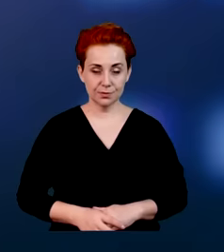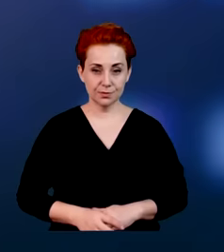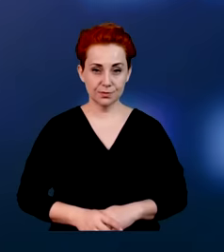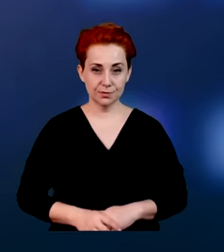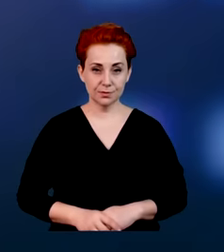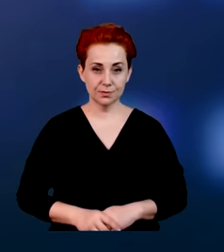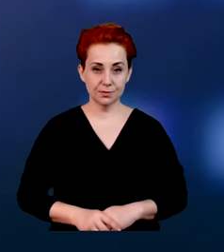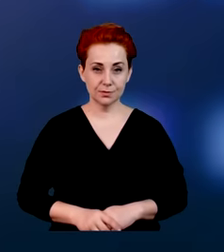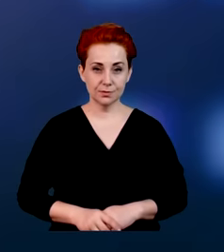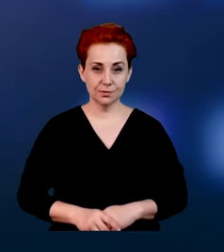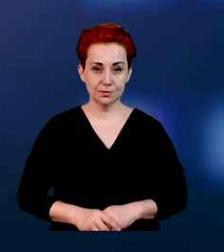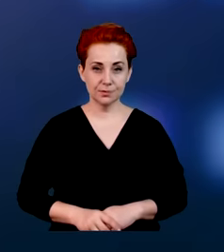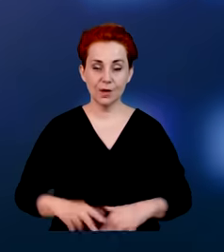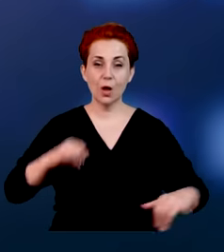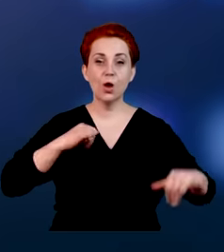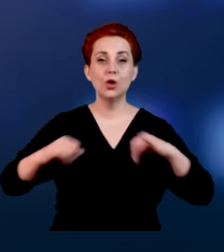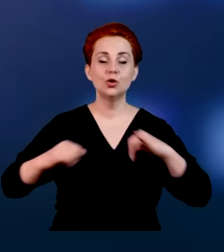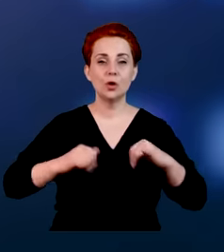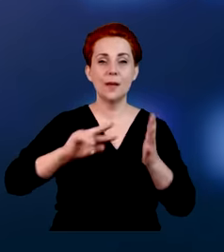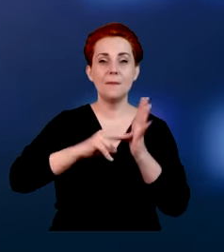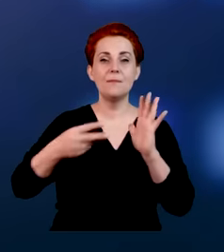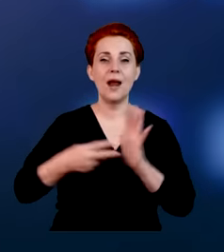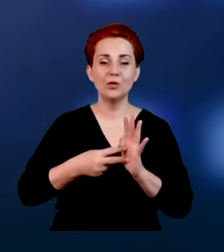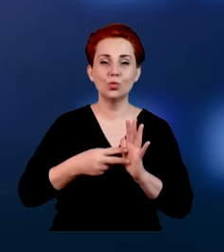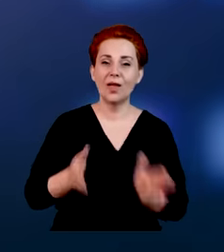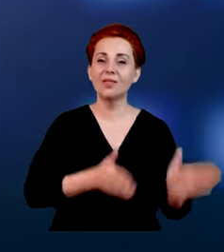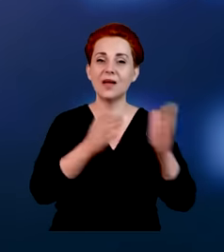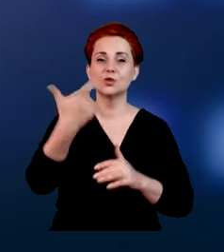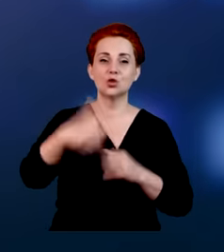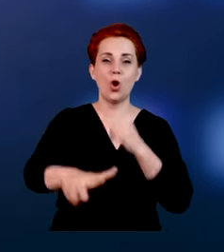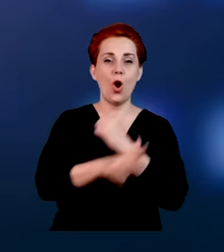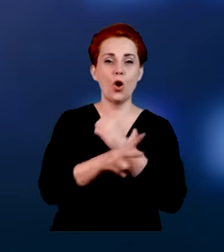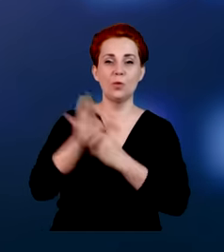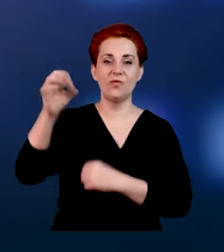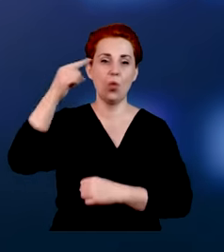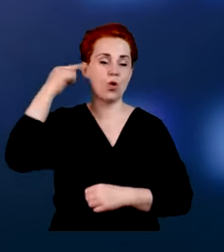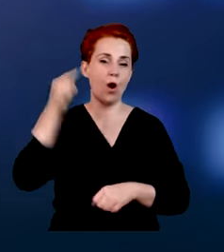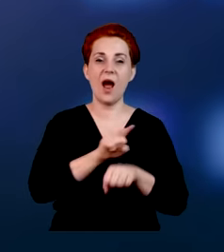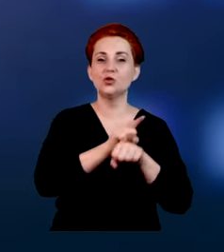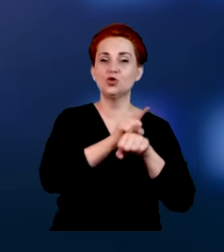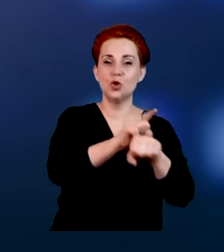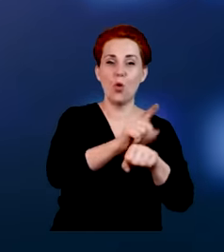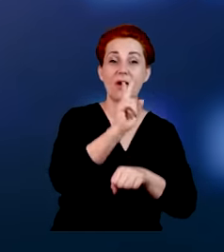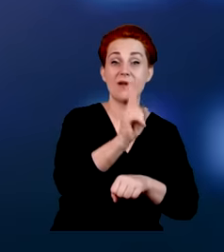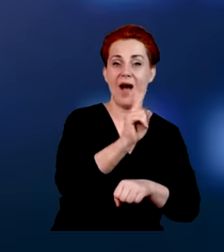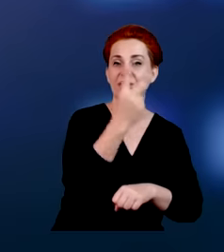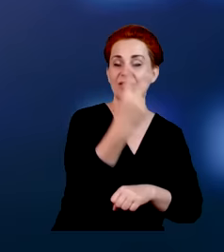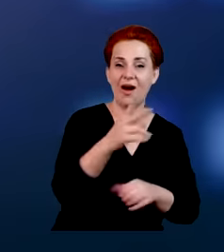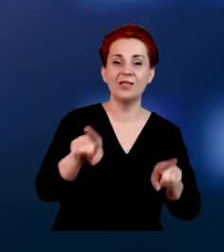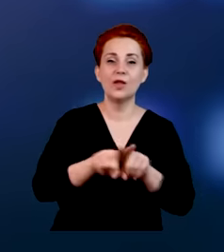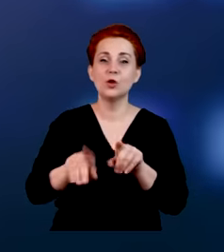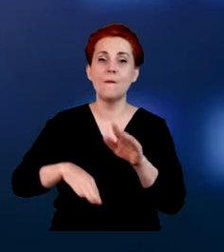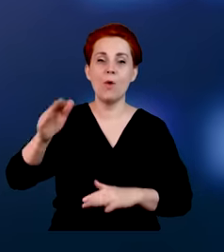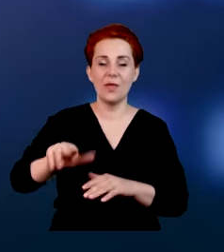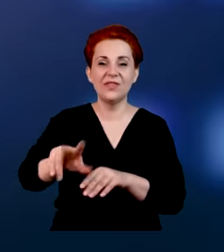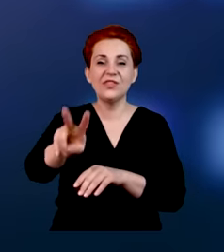Zjednoczonych rząd ma zamiar kupić kolejnych 180 koreańskich czołgów K2 i ponad 200 armat chał Bic